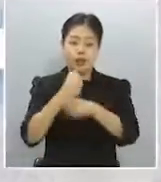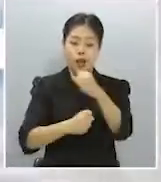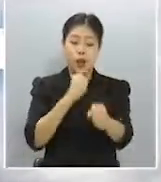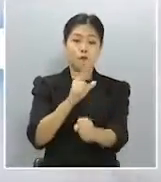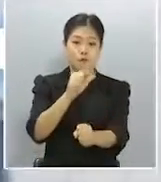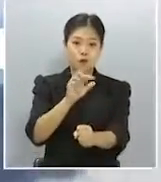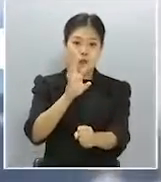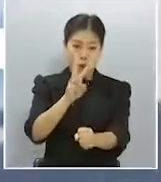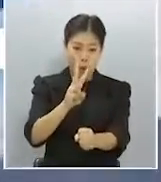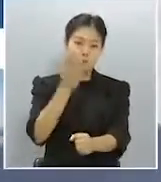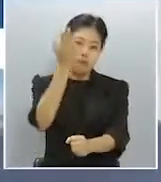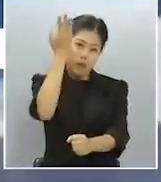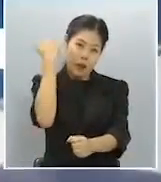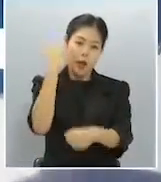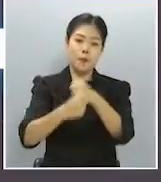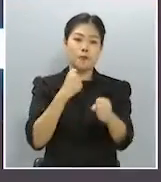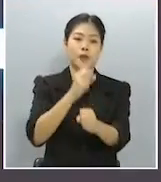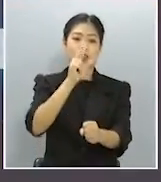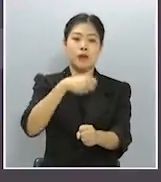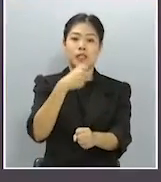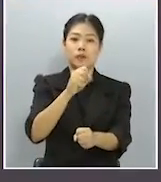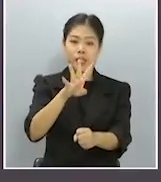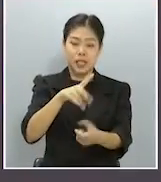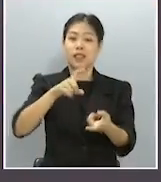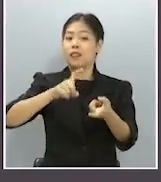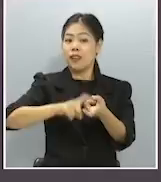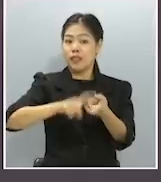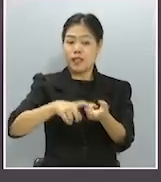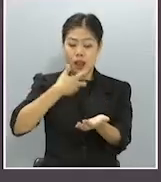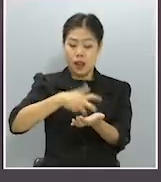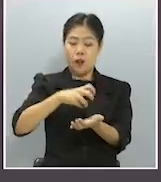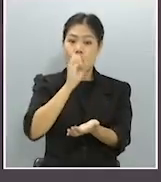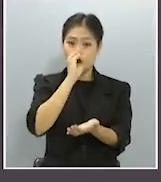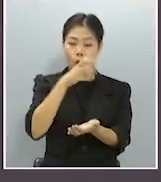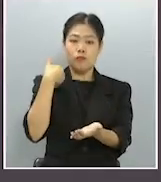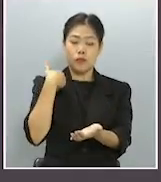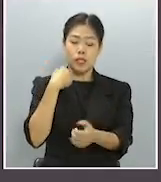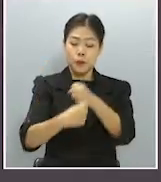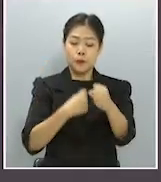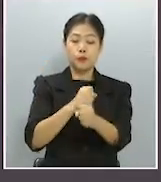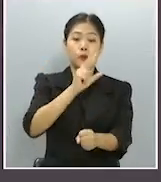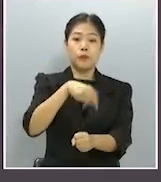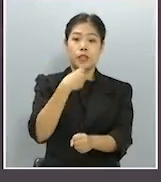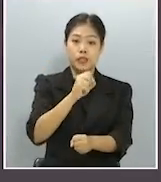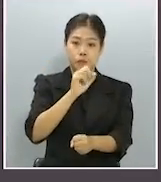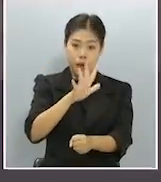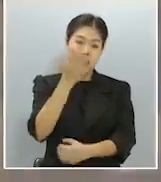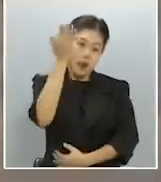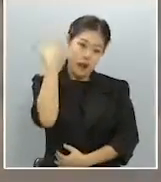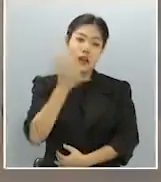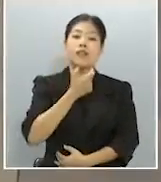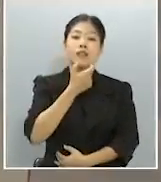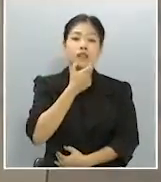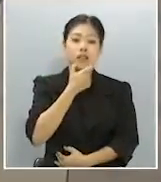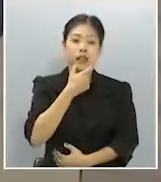ของเหรียญเงินโอลิมปิกฤดูหนาวปี2014ที่รัสเซียเคนเวอร์ตี้เปิดเผยว่าตัวเองเป็นเกย์เมื่อปี2015หลังจากได้เหรียญเงินโอลิมปิกแล้วแอดัมริพ